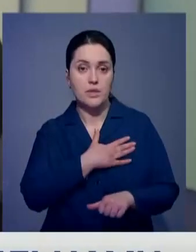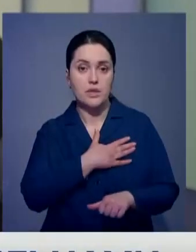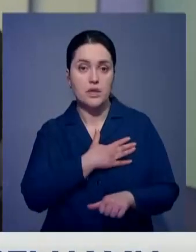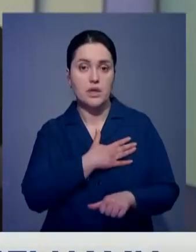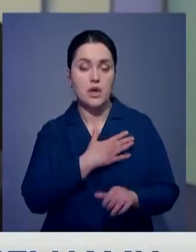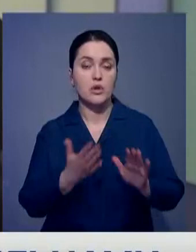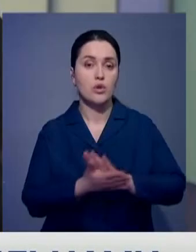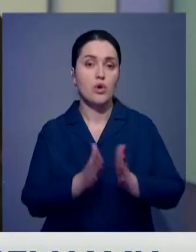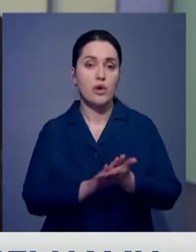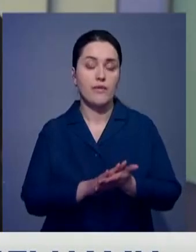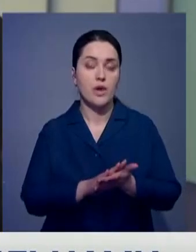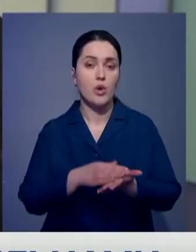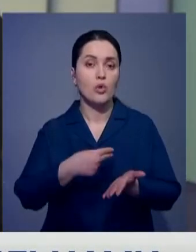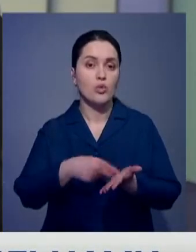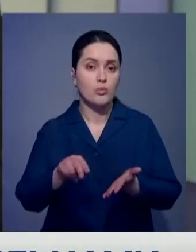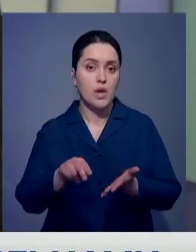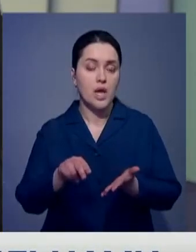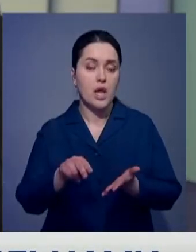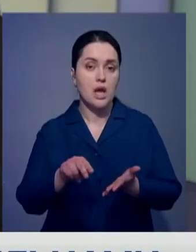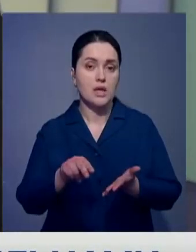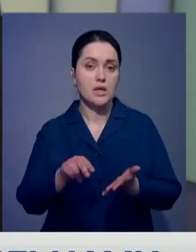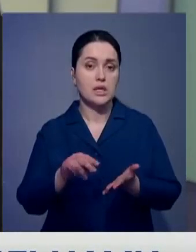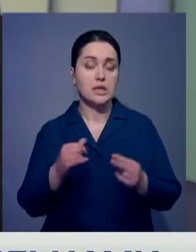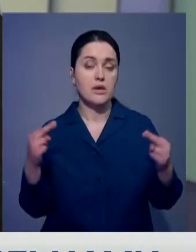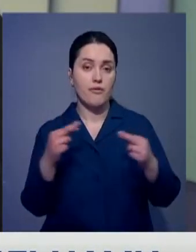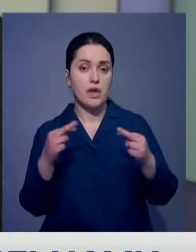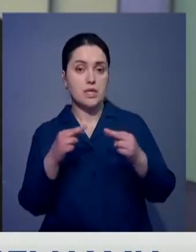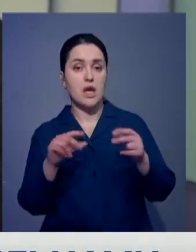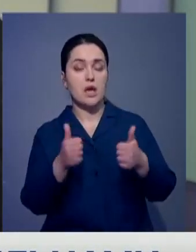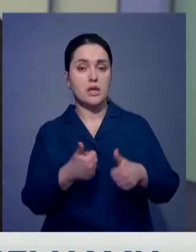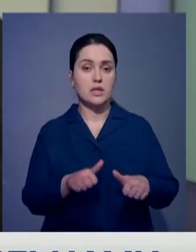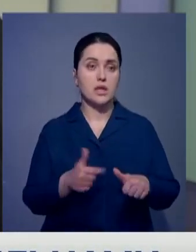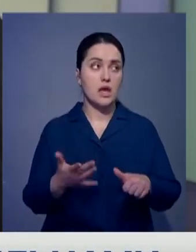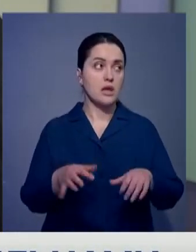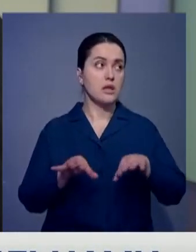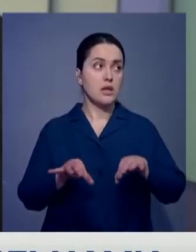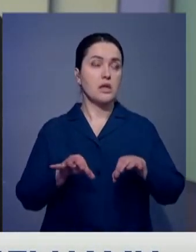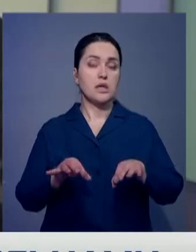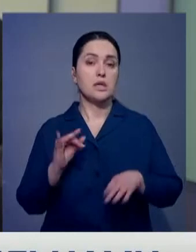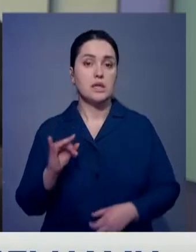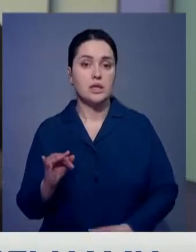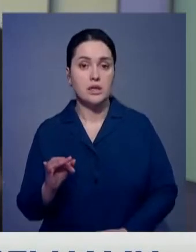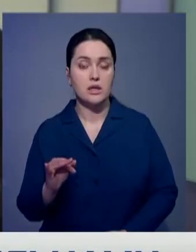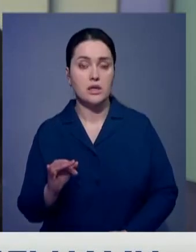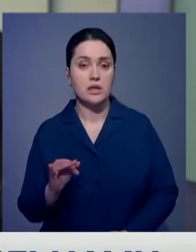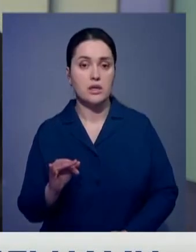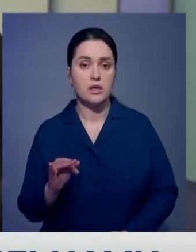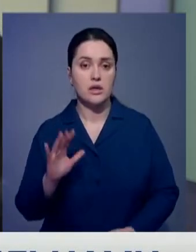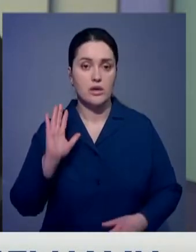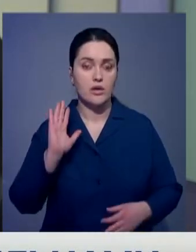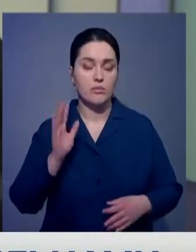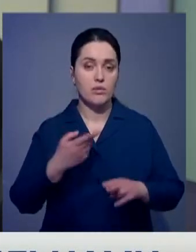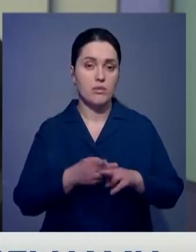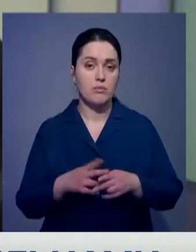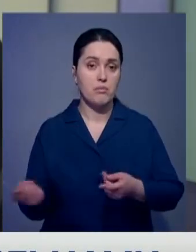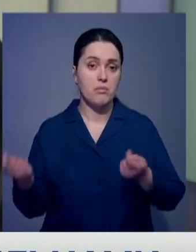купли-продажи, также свидетельство о регистрации транспортного средства. И, естественно, транспортное средство само нужно будет